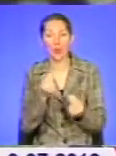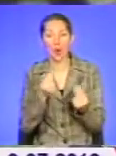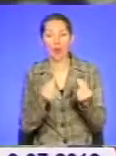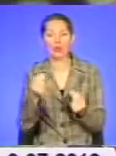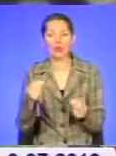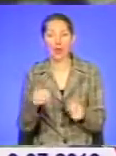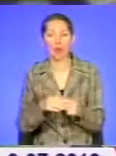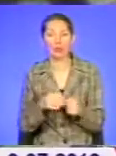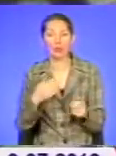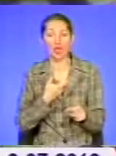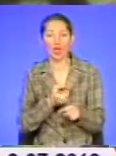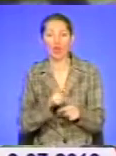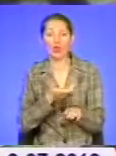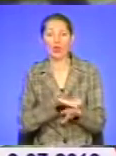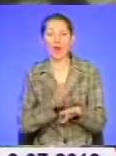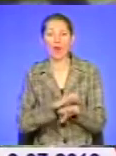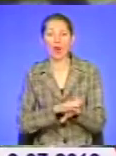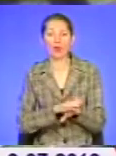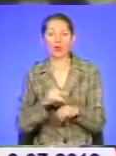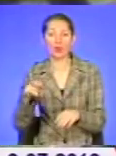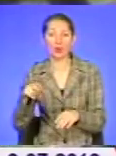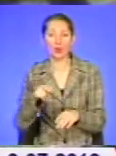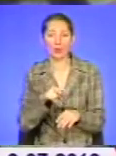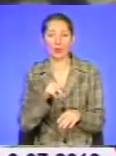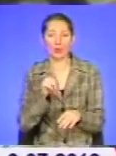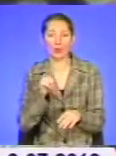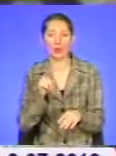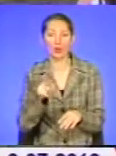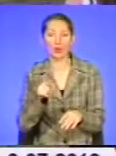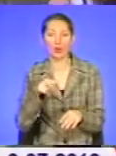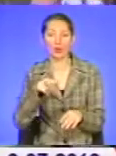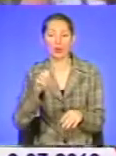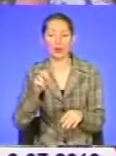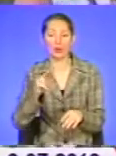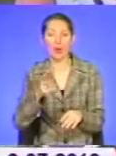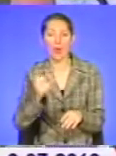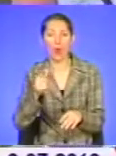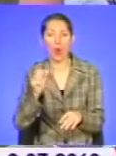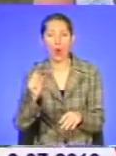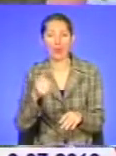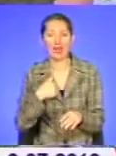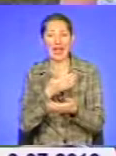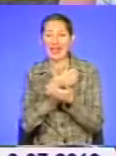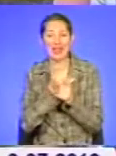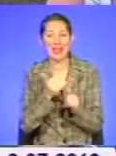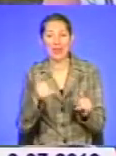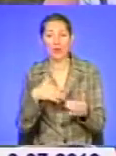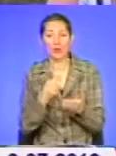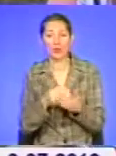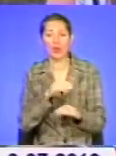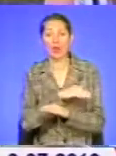Мені дуже важко добиратися до Лепкого. Я не можу в своєму дворі